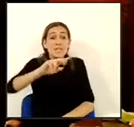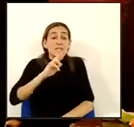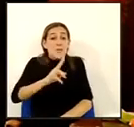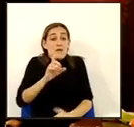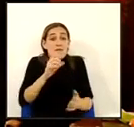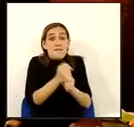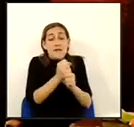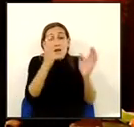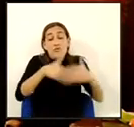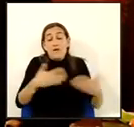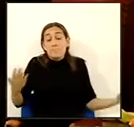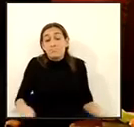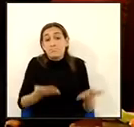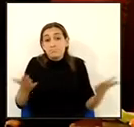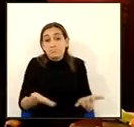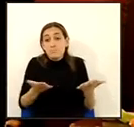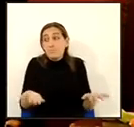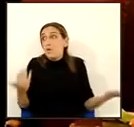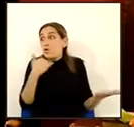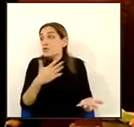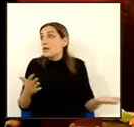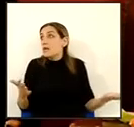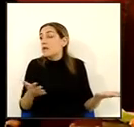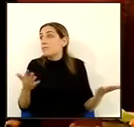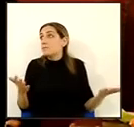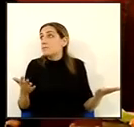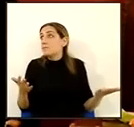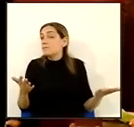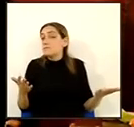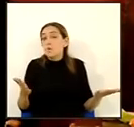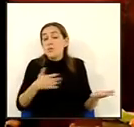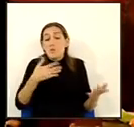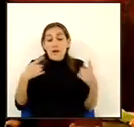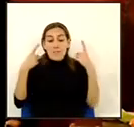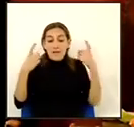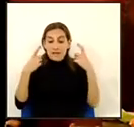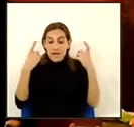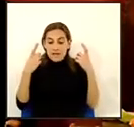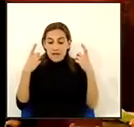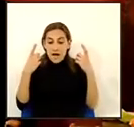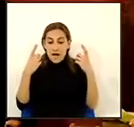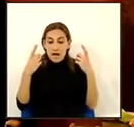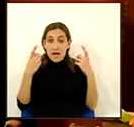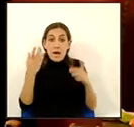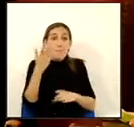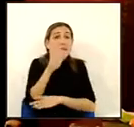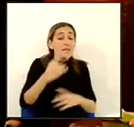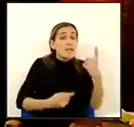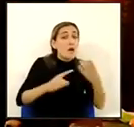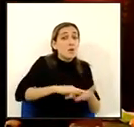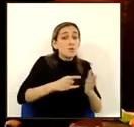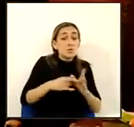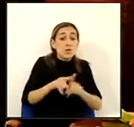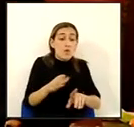sense feina. En tot cas, no sé, poder plantejar algunes de les solucions, com s'ha dit